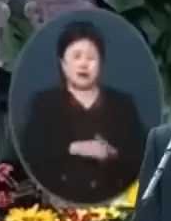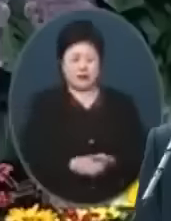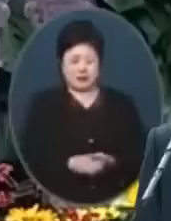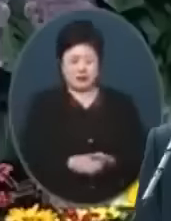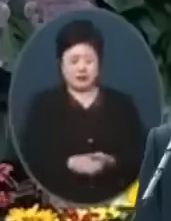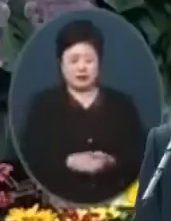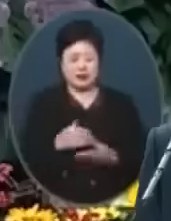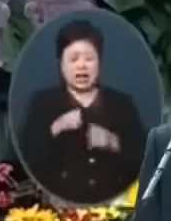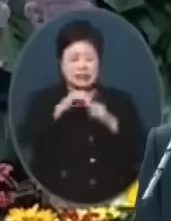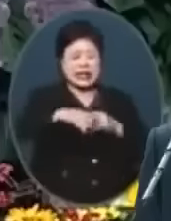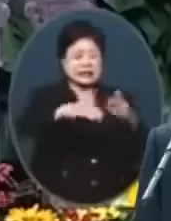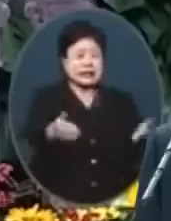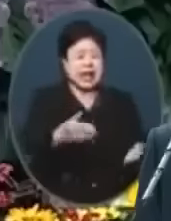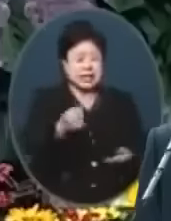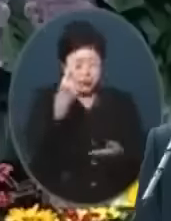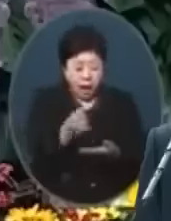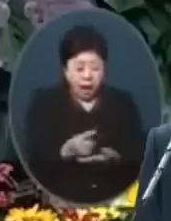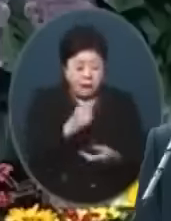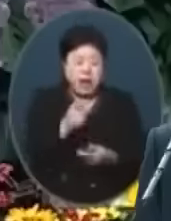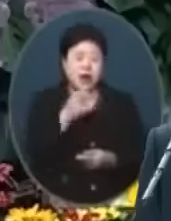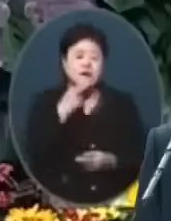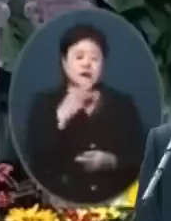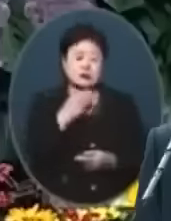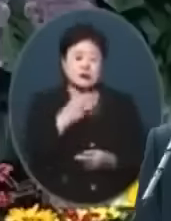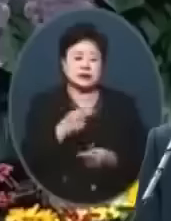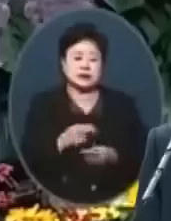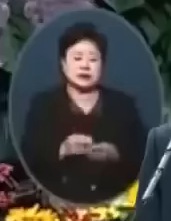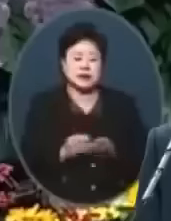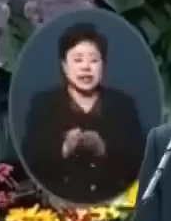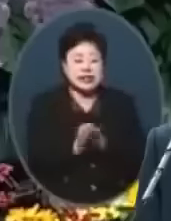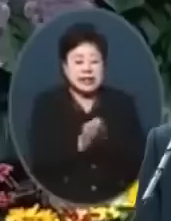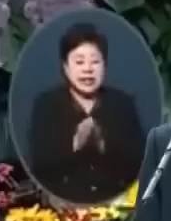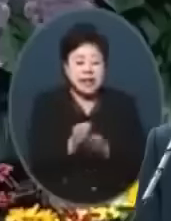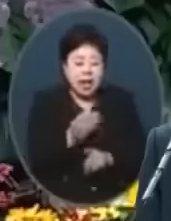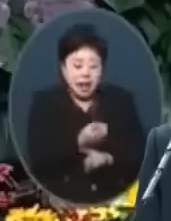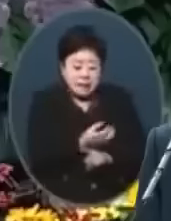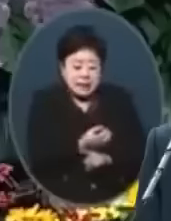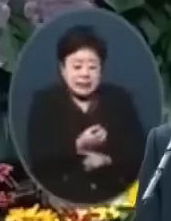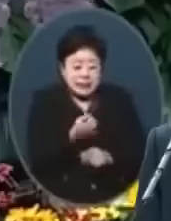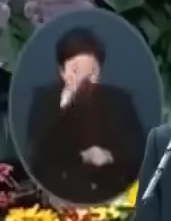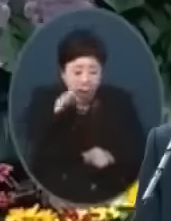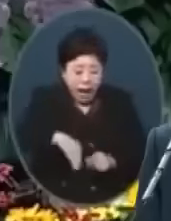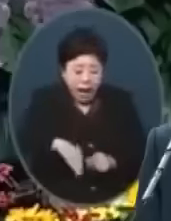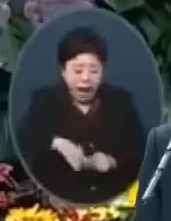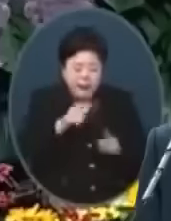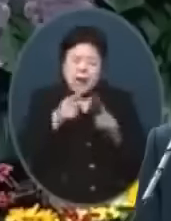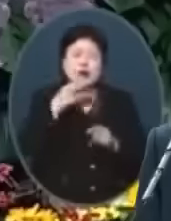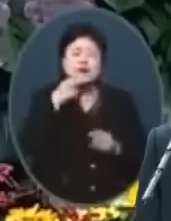내 상장 가져오너라. 다이아 반지 있는지 빨리 가봐. 내가 보게 해라.